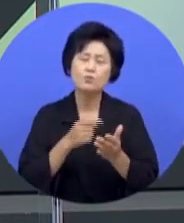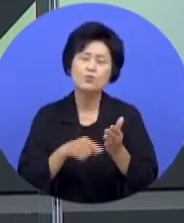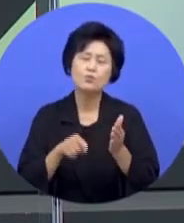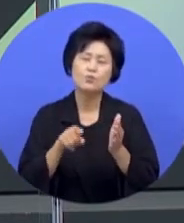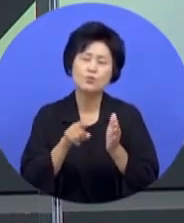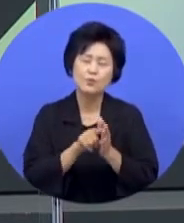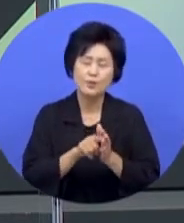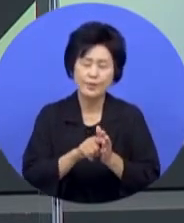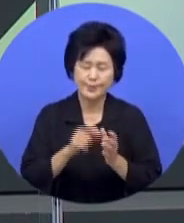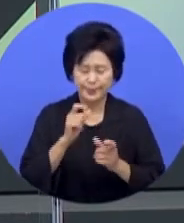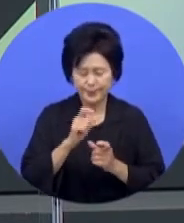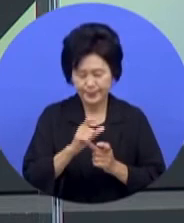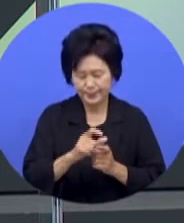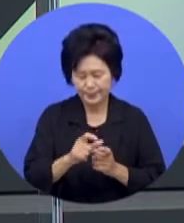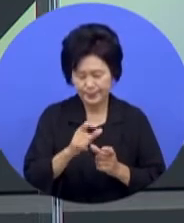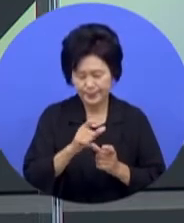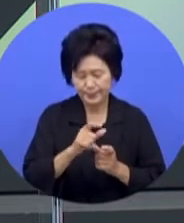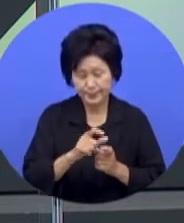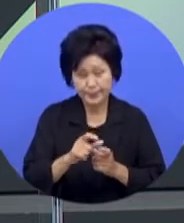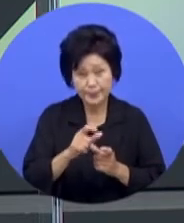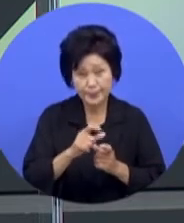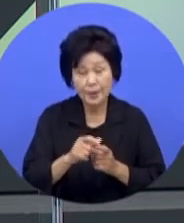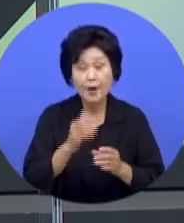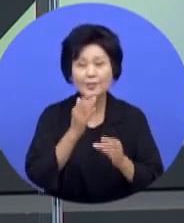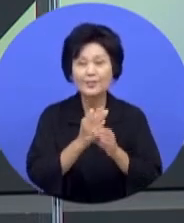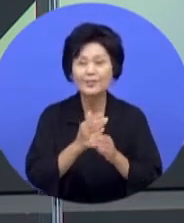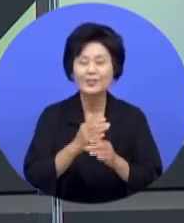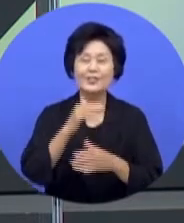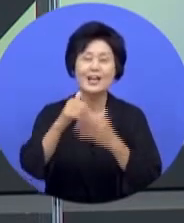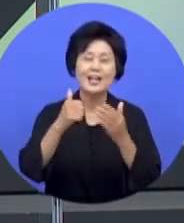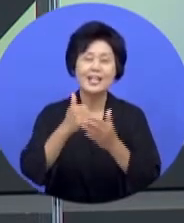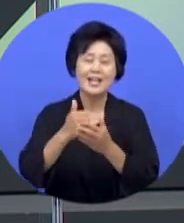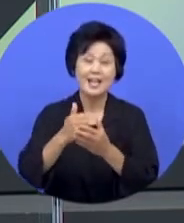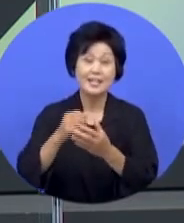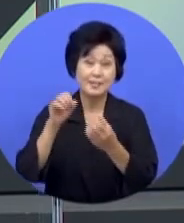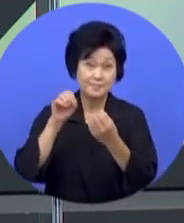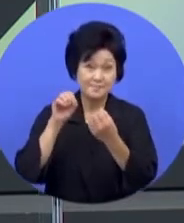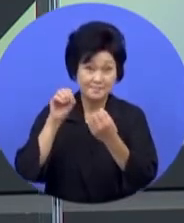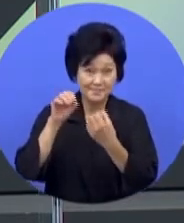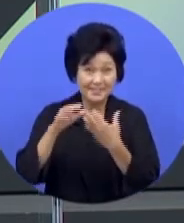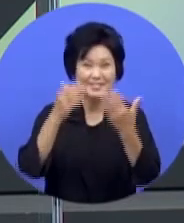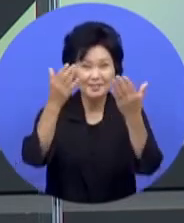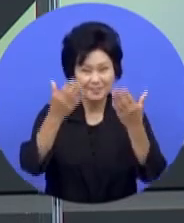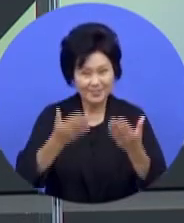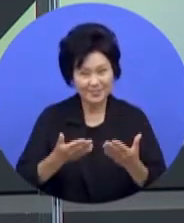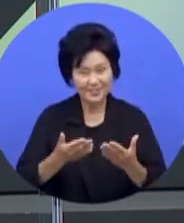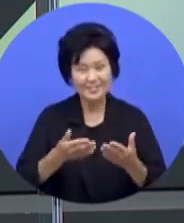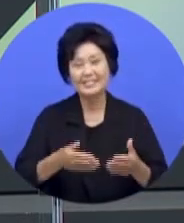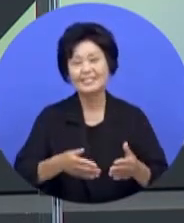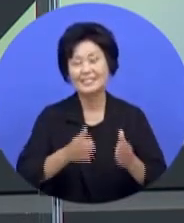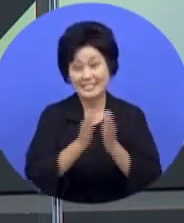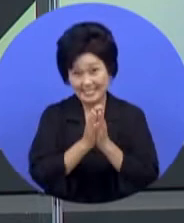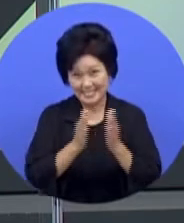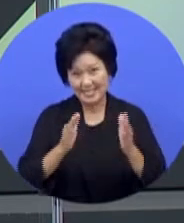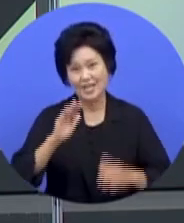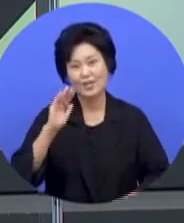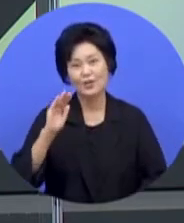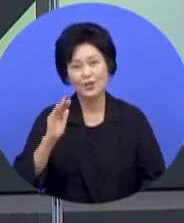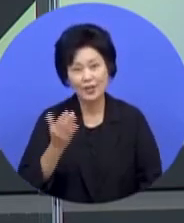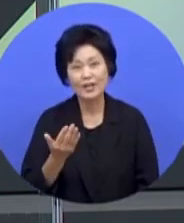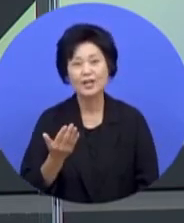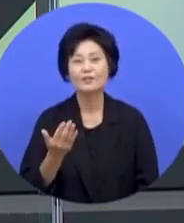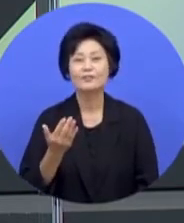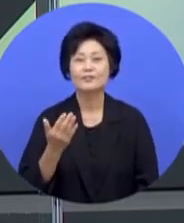어떻게 학교를 세워야 될까 하는 그 가운데 응답을 주셔서 네. 그때 이제 세워지게 됐고요. 지금은 이제